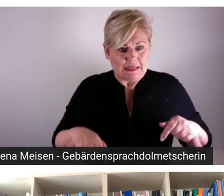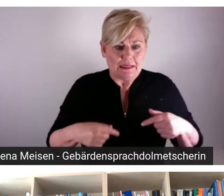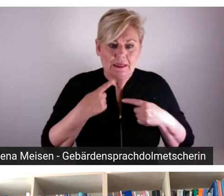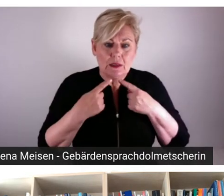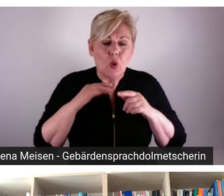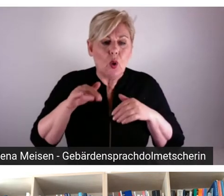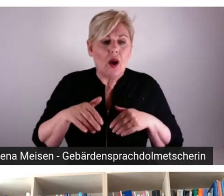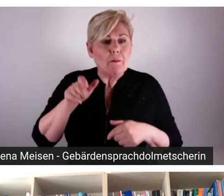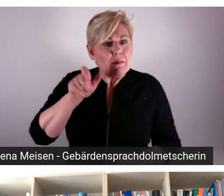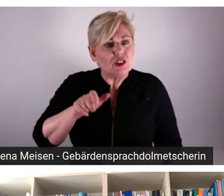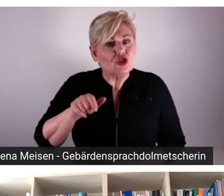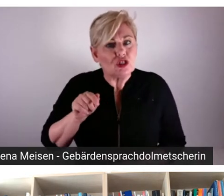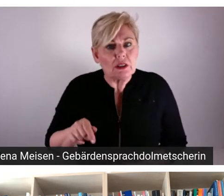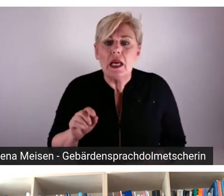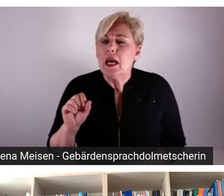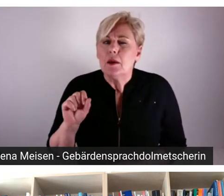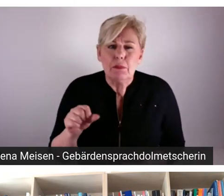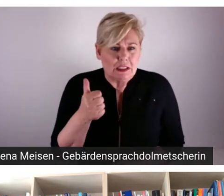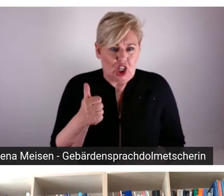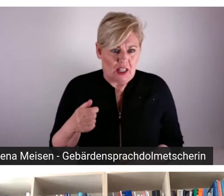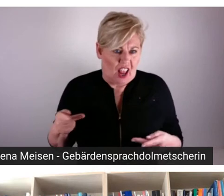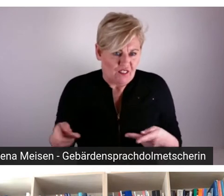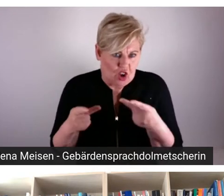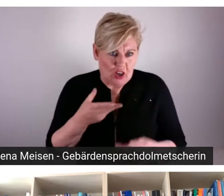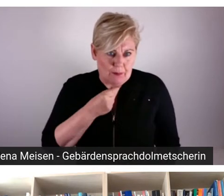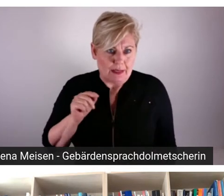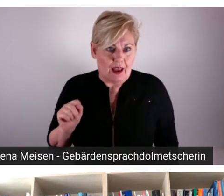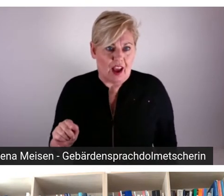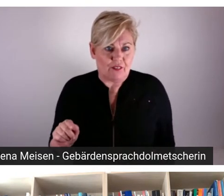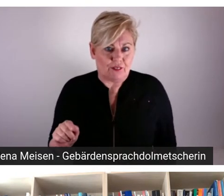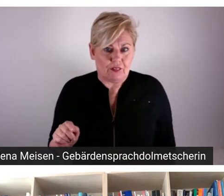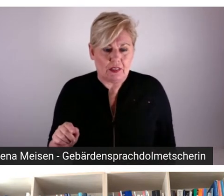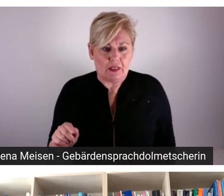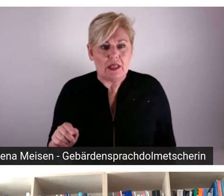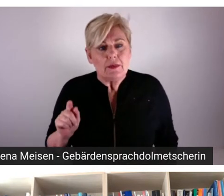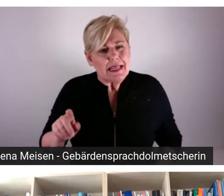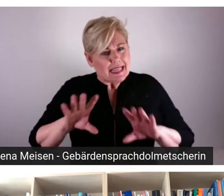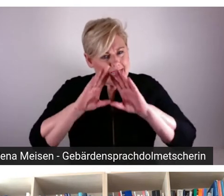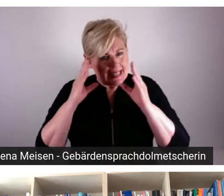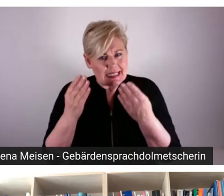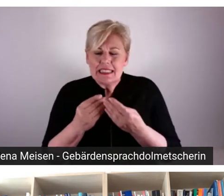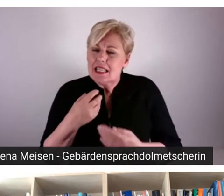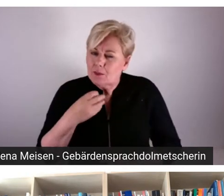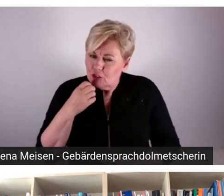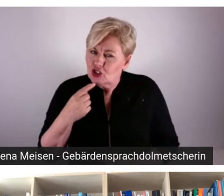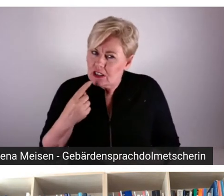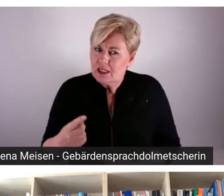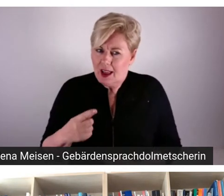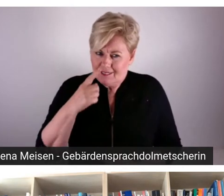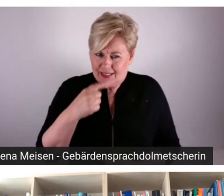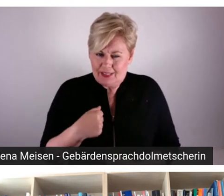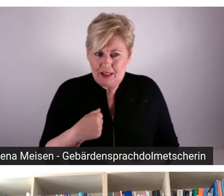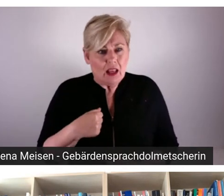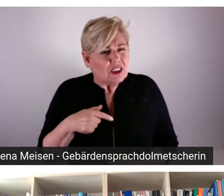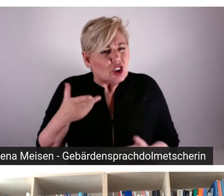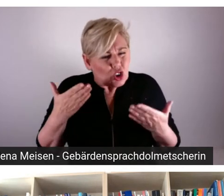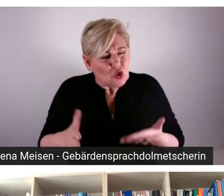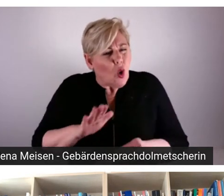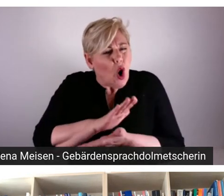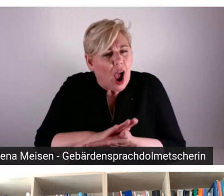reden wir hier über Menschen, die natürlich einen besonderen Förderbedarf haben. Aber was ich damit insgesamt sagen will, ist, wenn jemand solche einfachen Tätigkeiten hat, ich habe